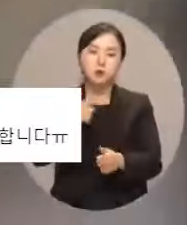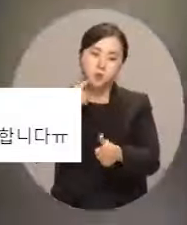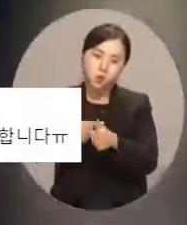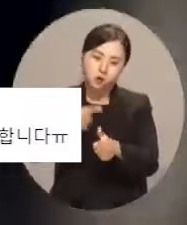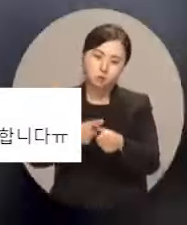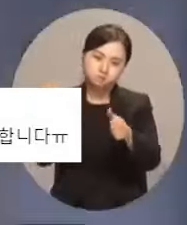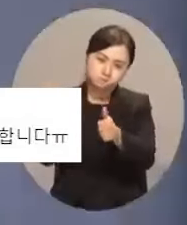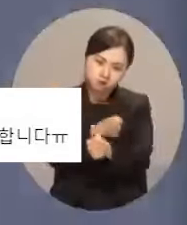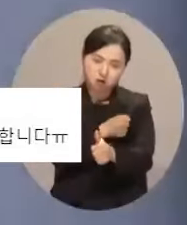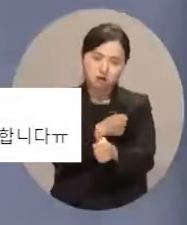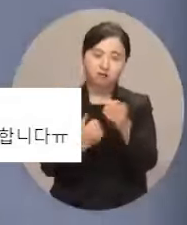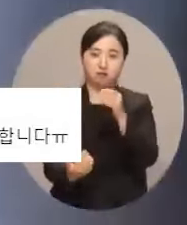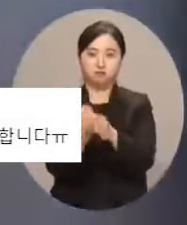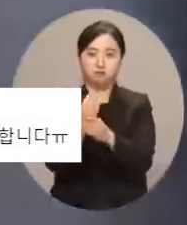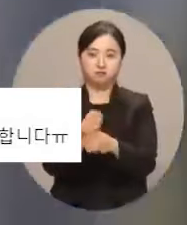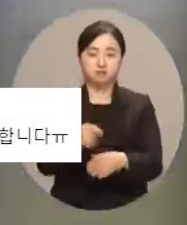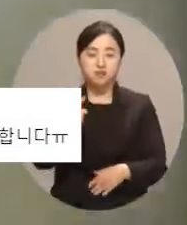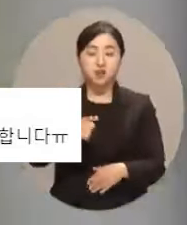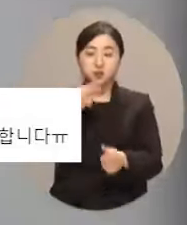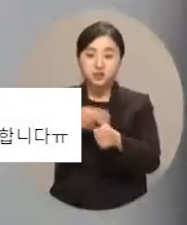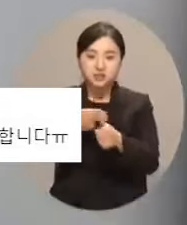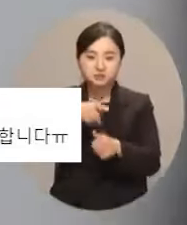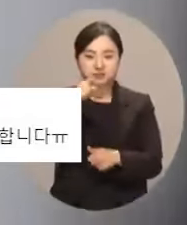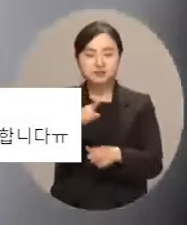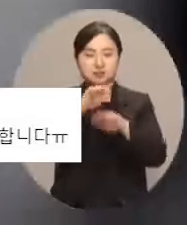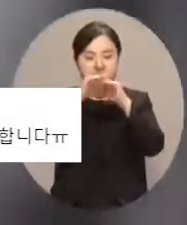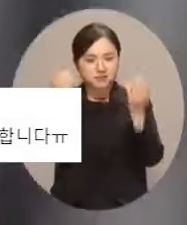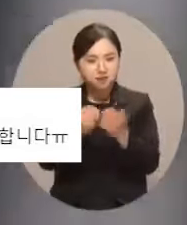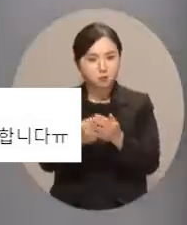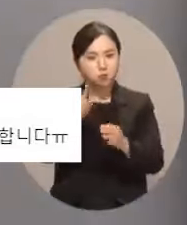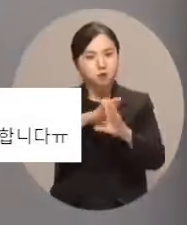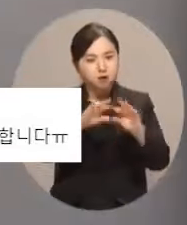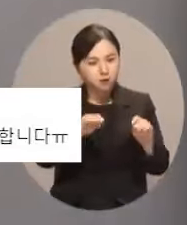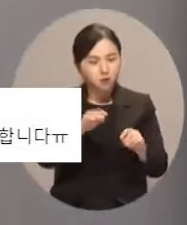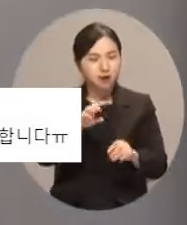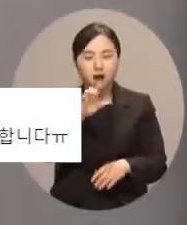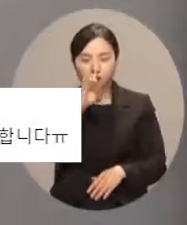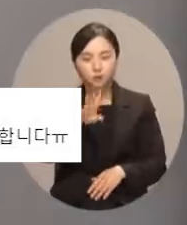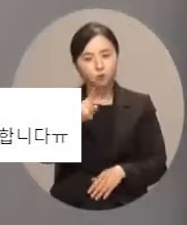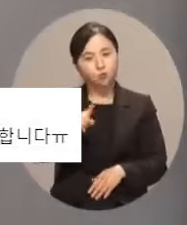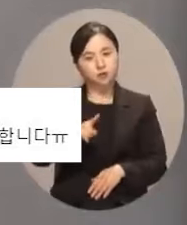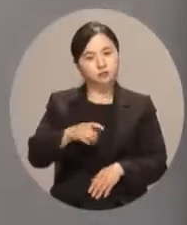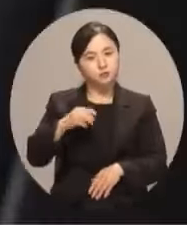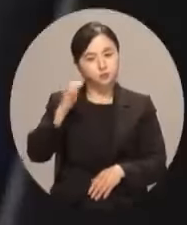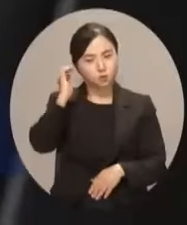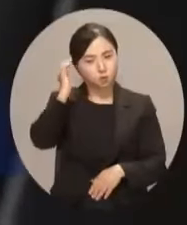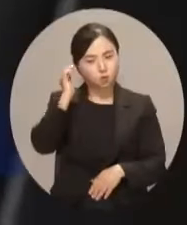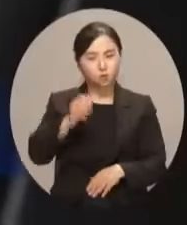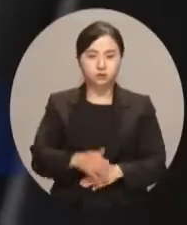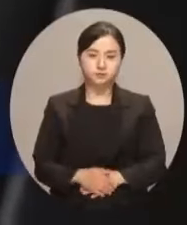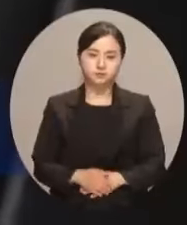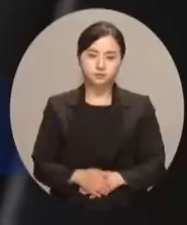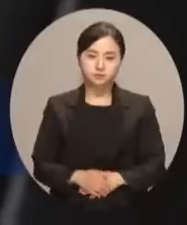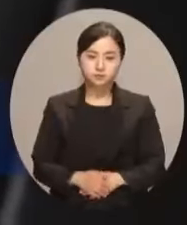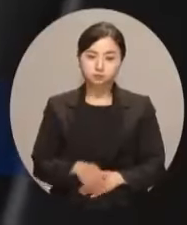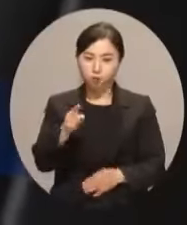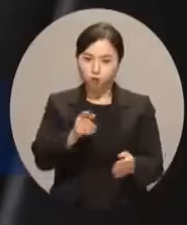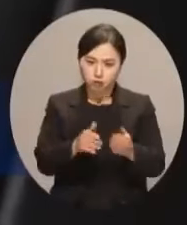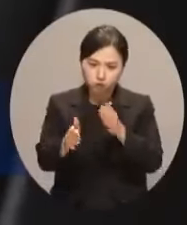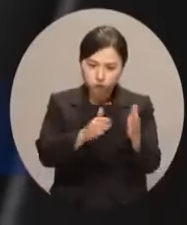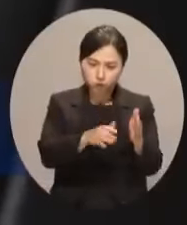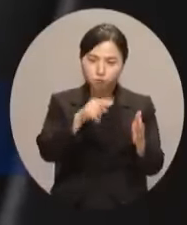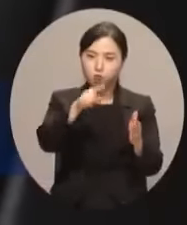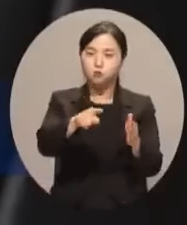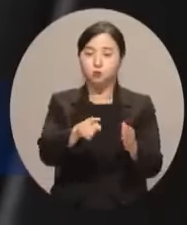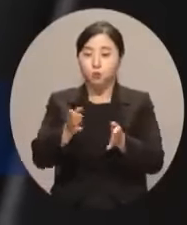학교 측은 학생에게 일일이 대응도 못하고 난감한 처지입니다. 길거리에서도 맞고 또 뭐